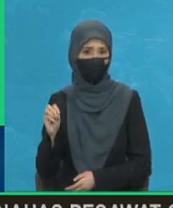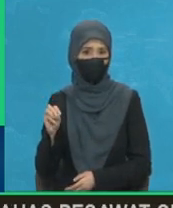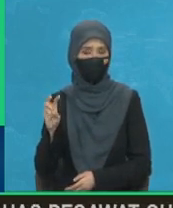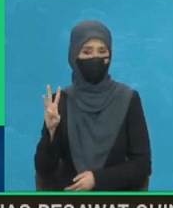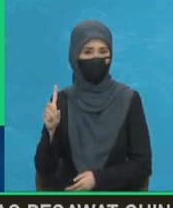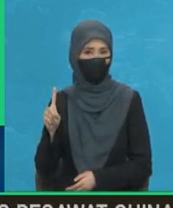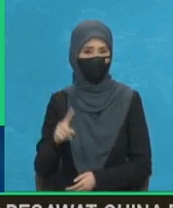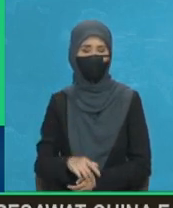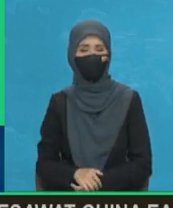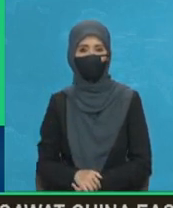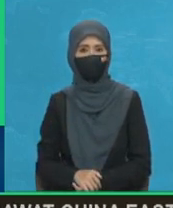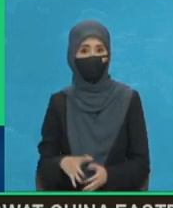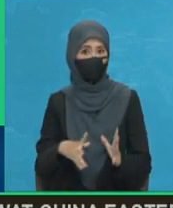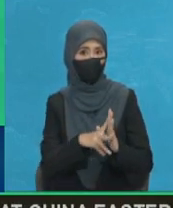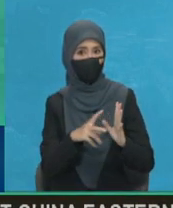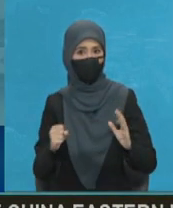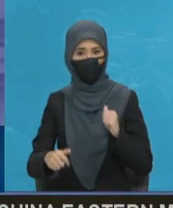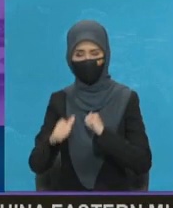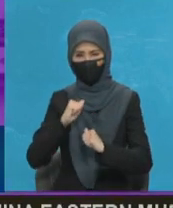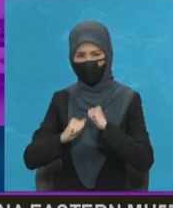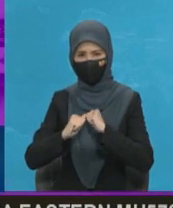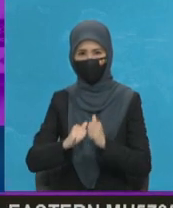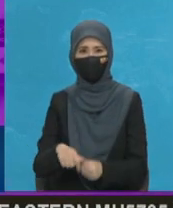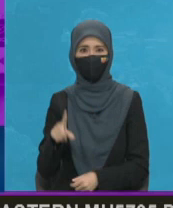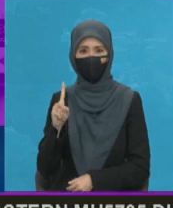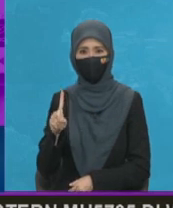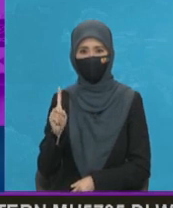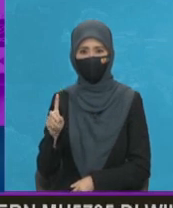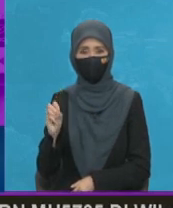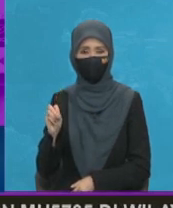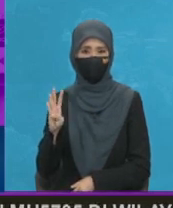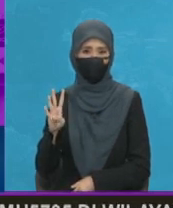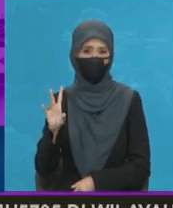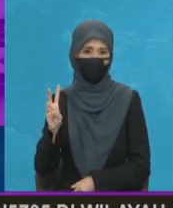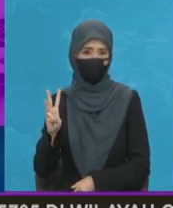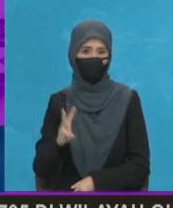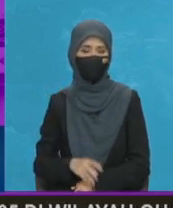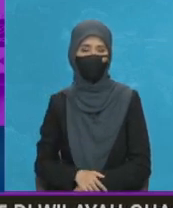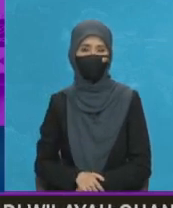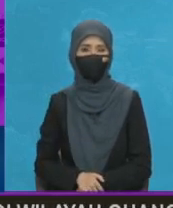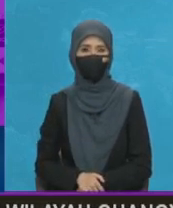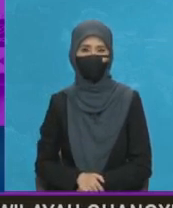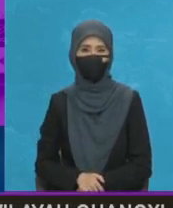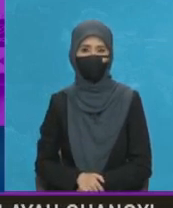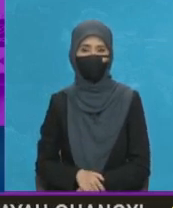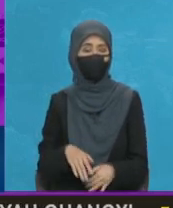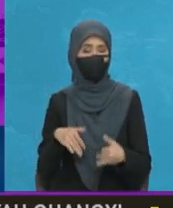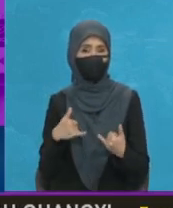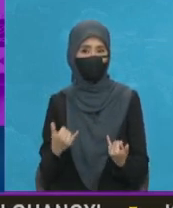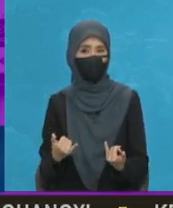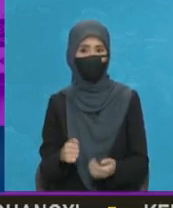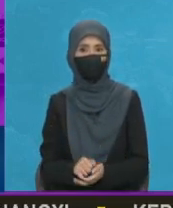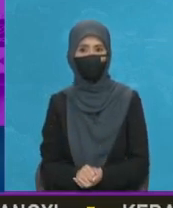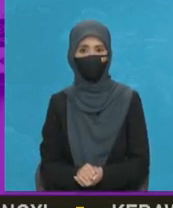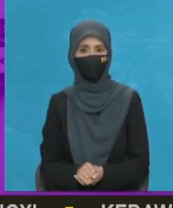117649 CCTV losmen 11040 6 cash Pada masa ini kata pengisian katil